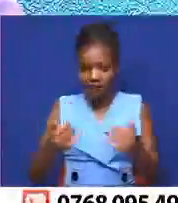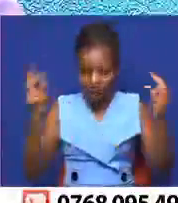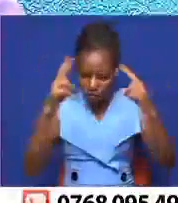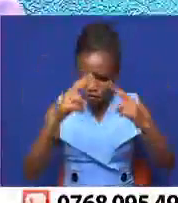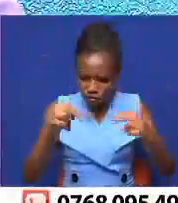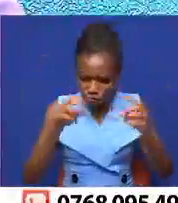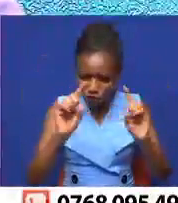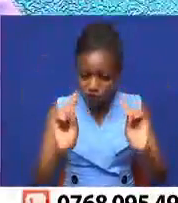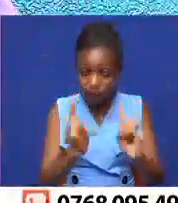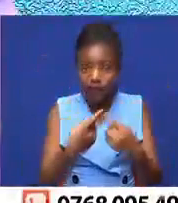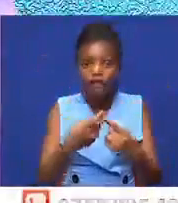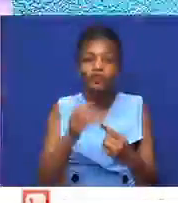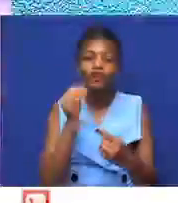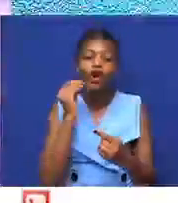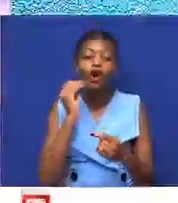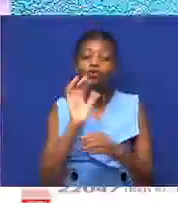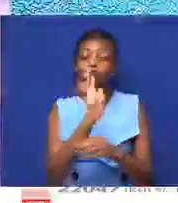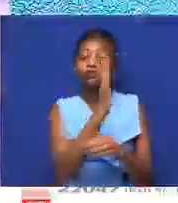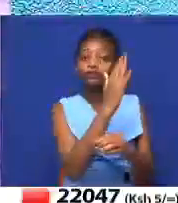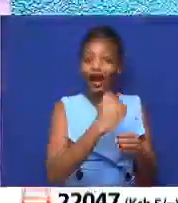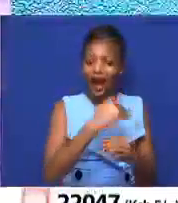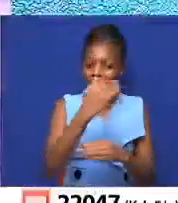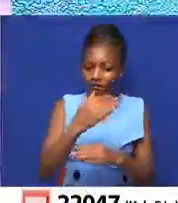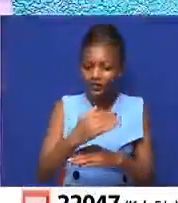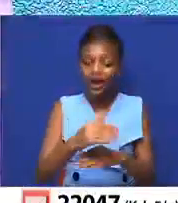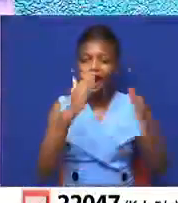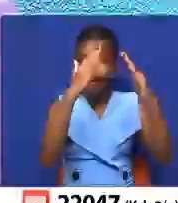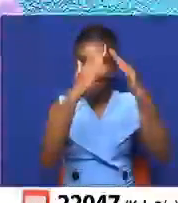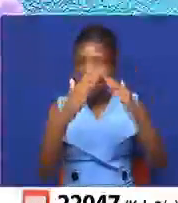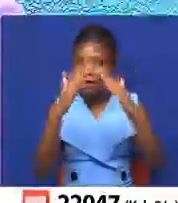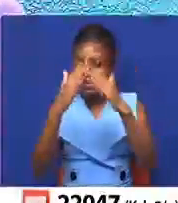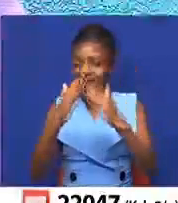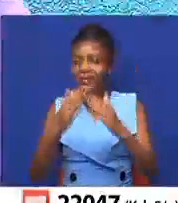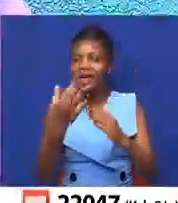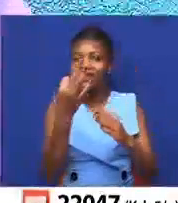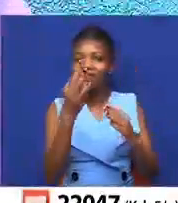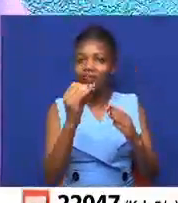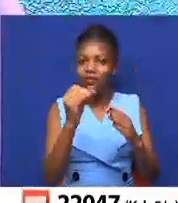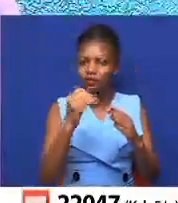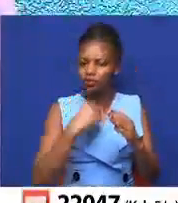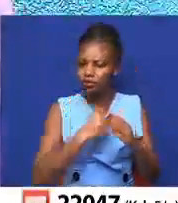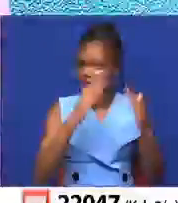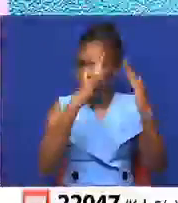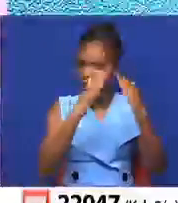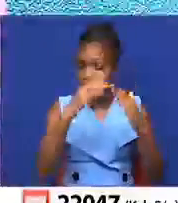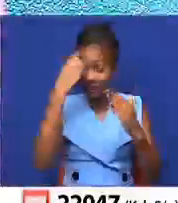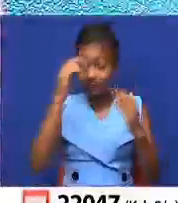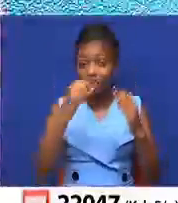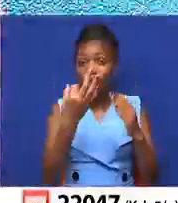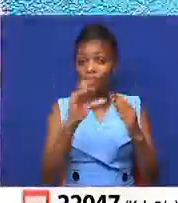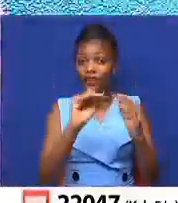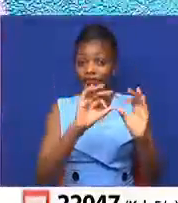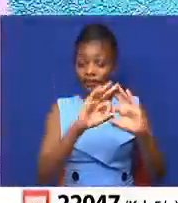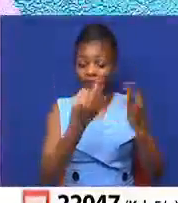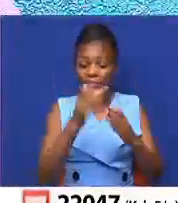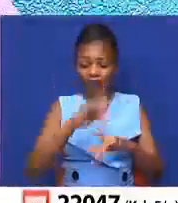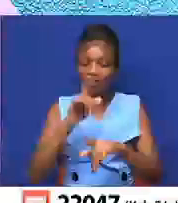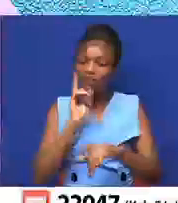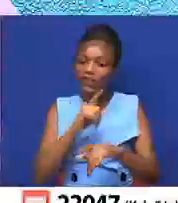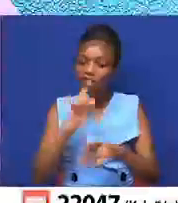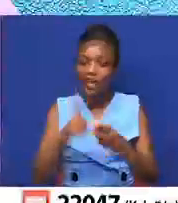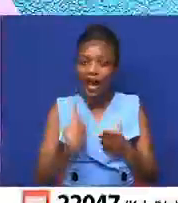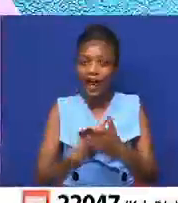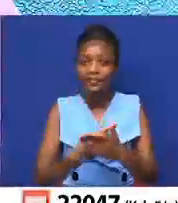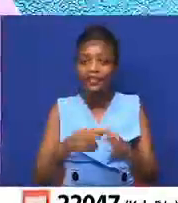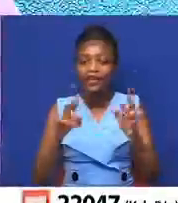makazi mapya msituni. Hii ni baada ya nyumba za familia 30 kusombwa na maji. Takwimu kutoka shirika la Msalaba Mwekundu